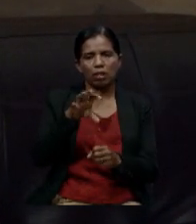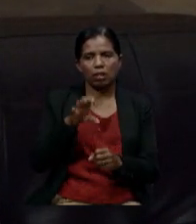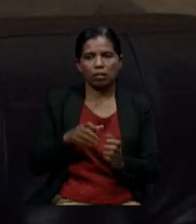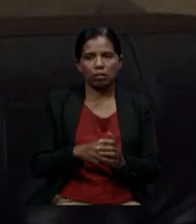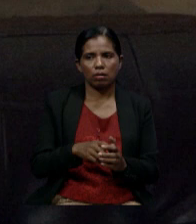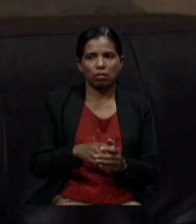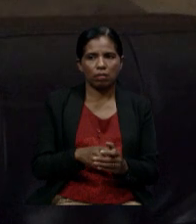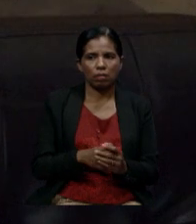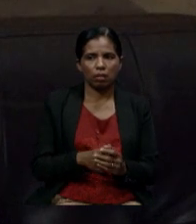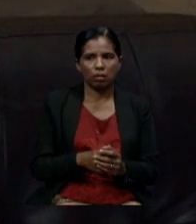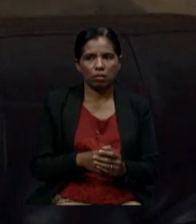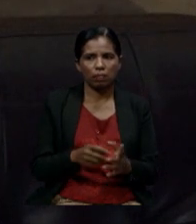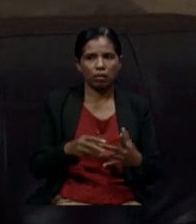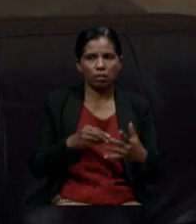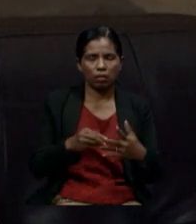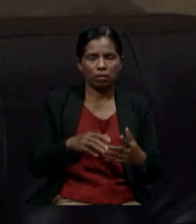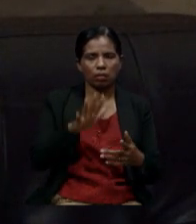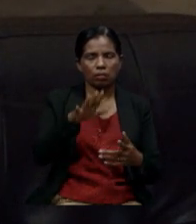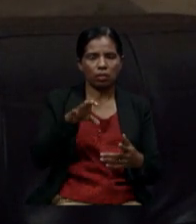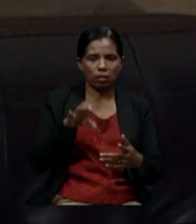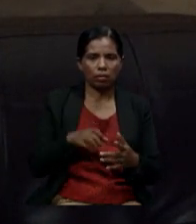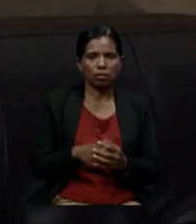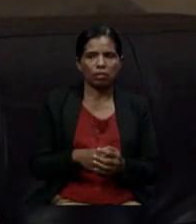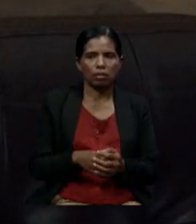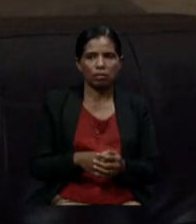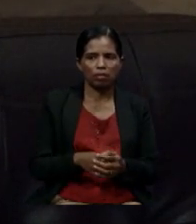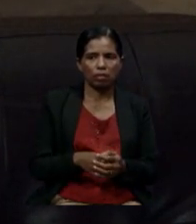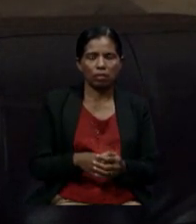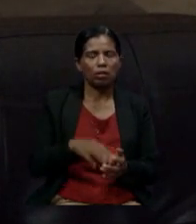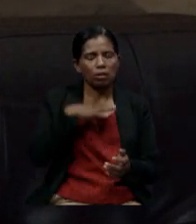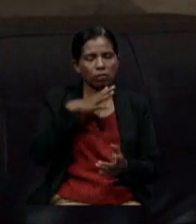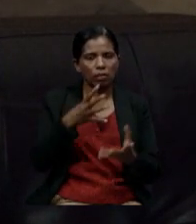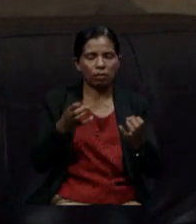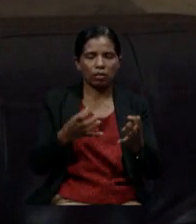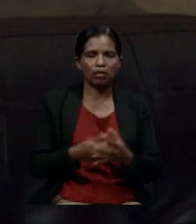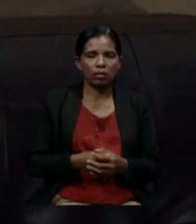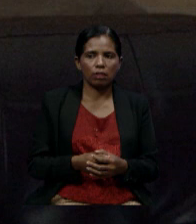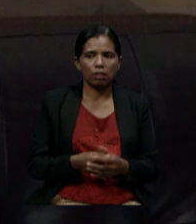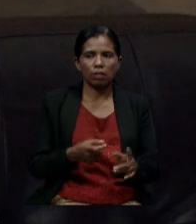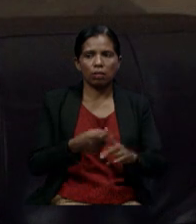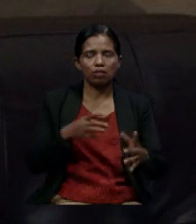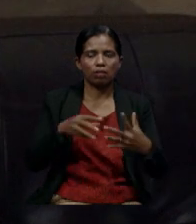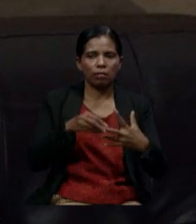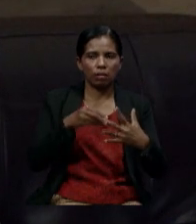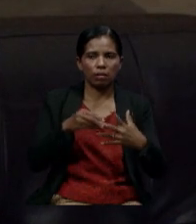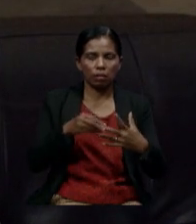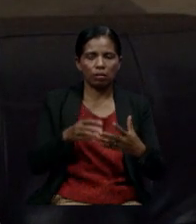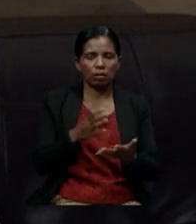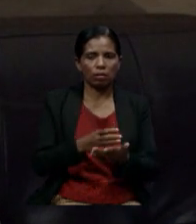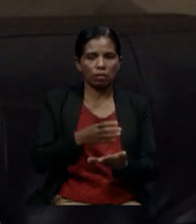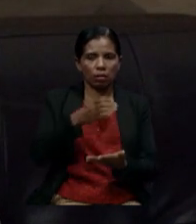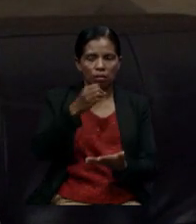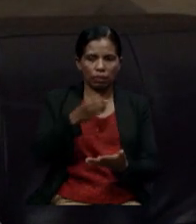rua tolu plastik balu atus lima nebe lisu barak liu maka mayusi plastik nomos be lata sana